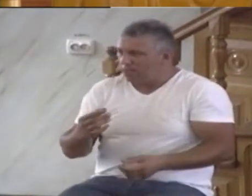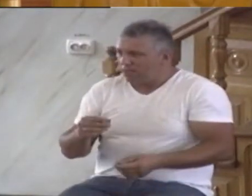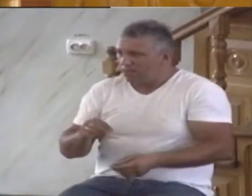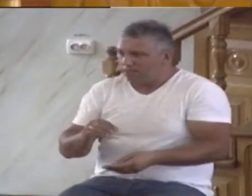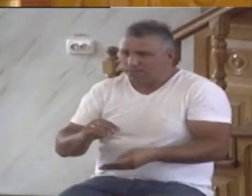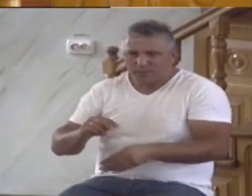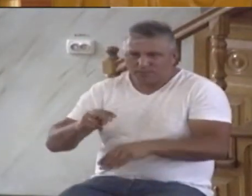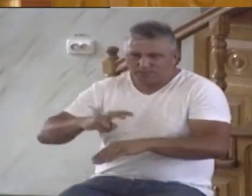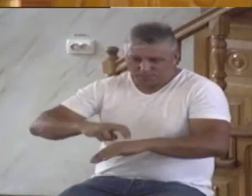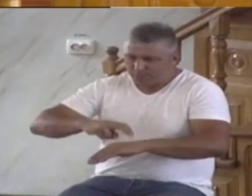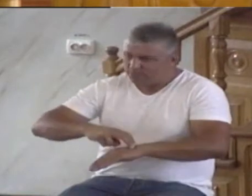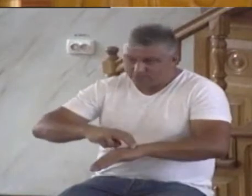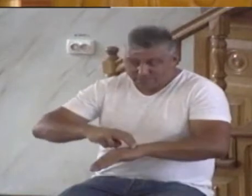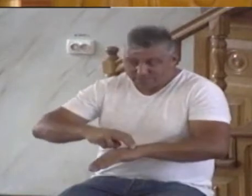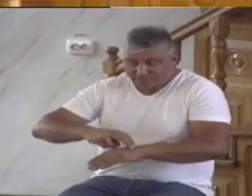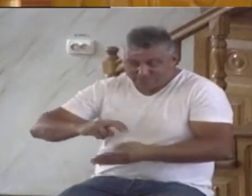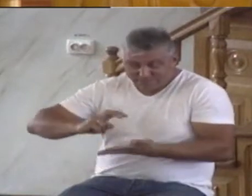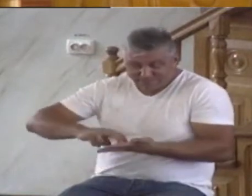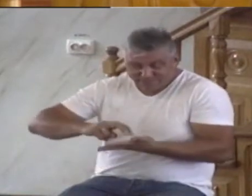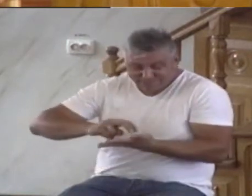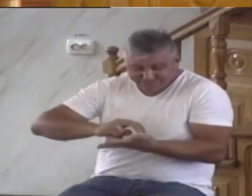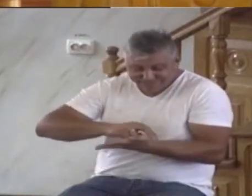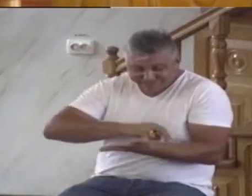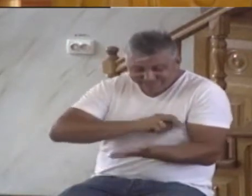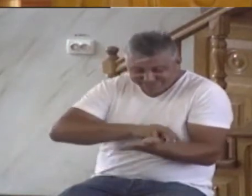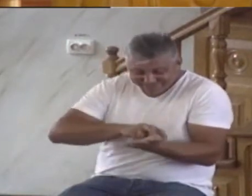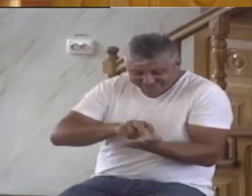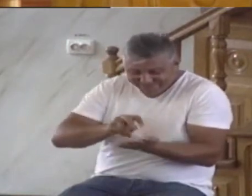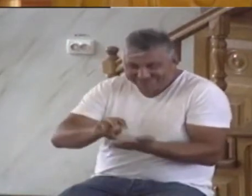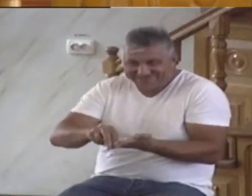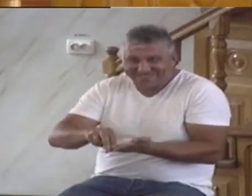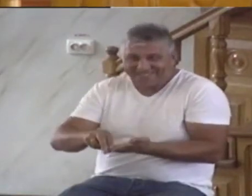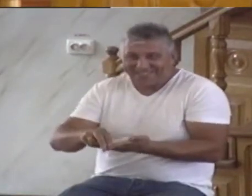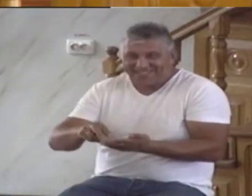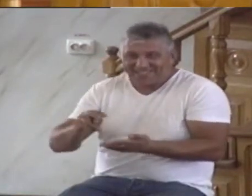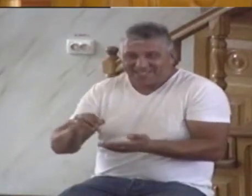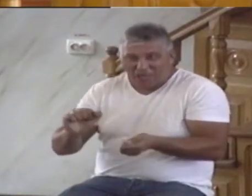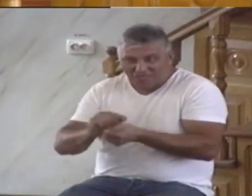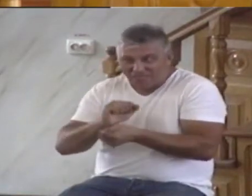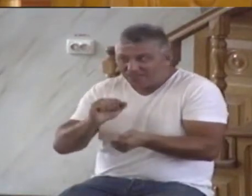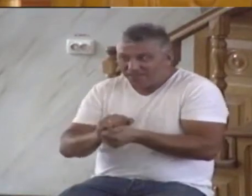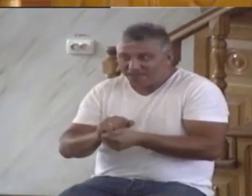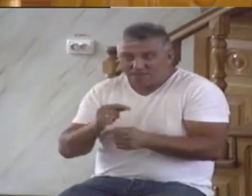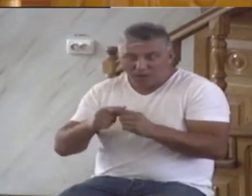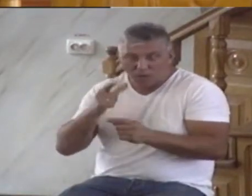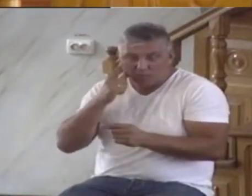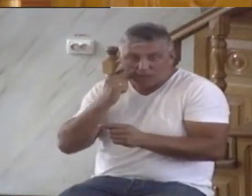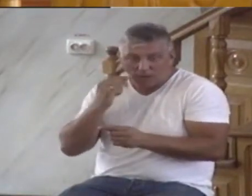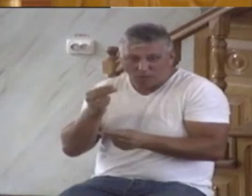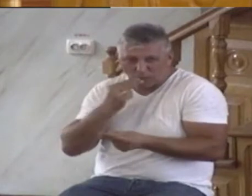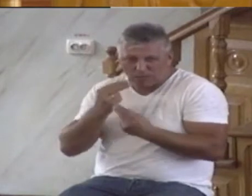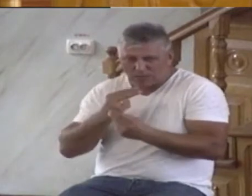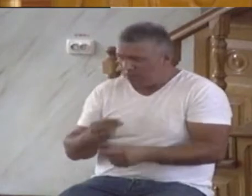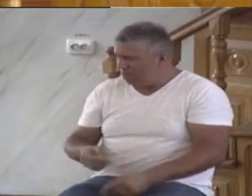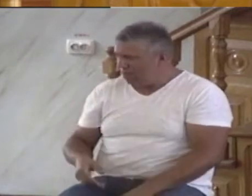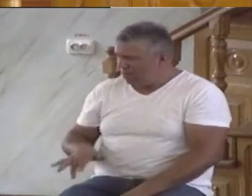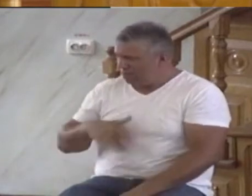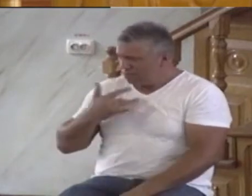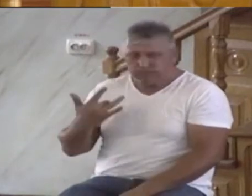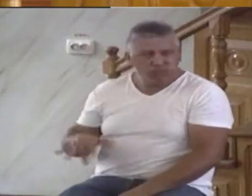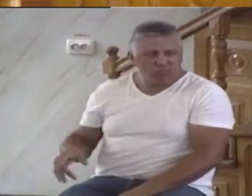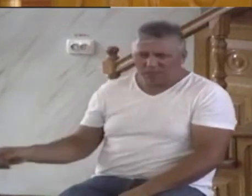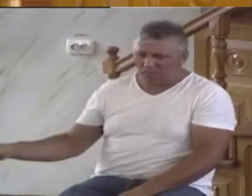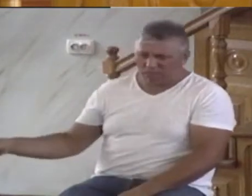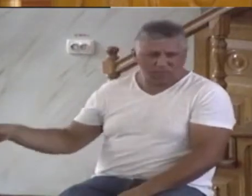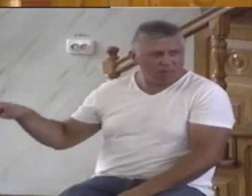в пустыне, вздумал проповедовать, но другие шли к нему. Возможно, я скажу неожиданную